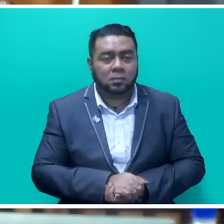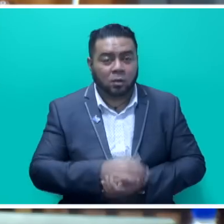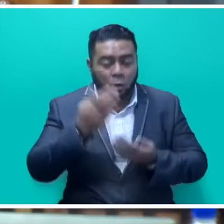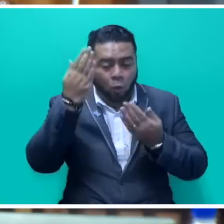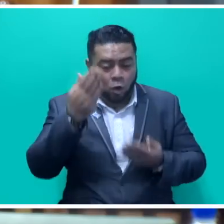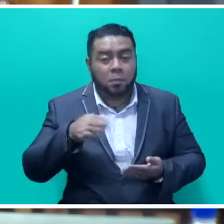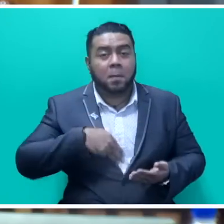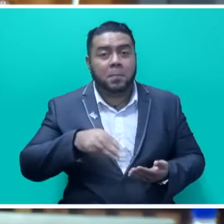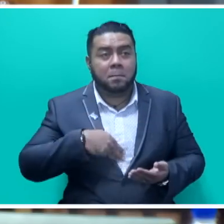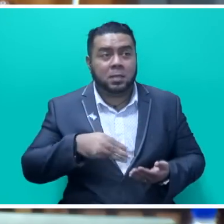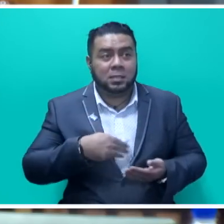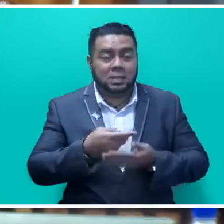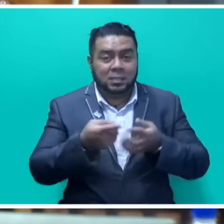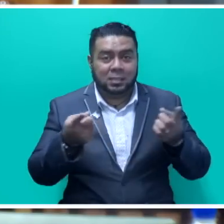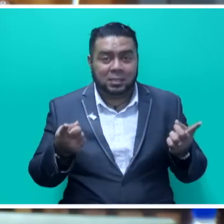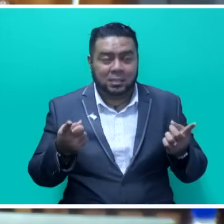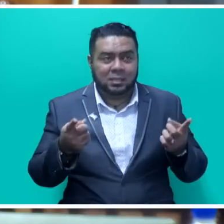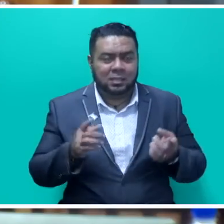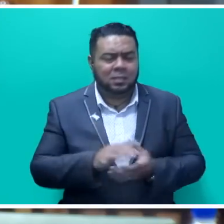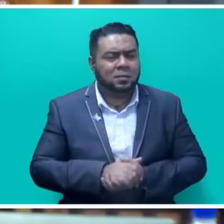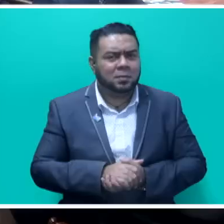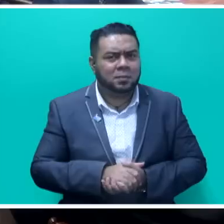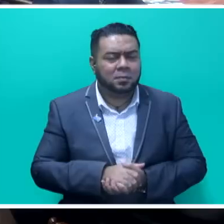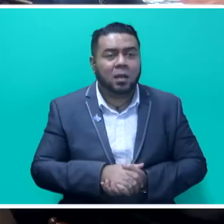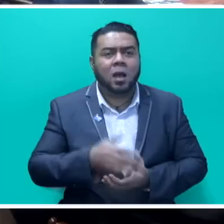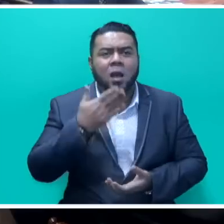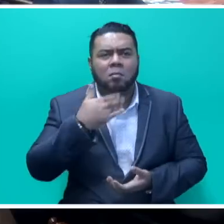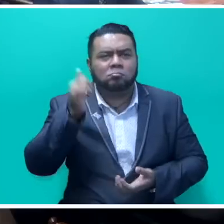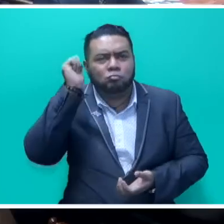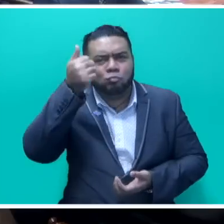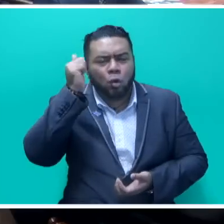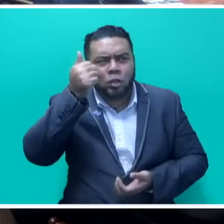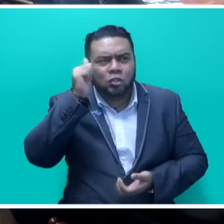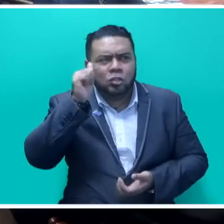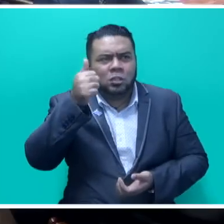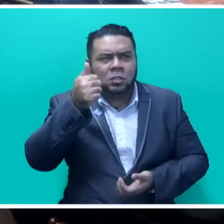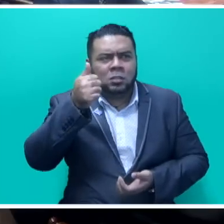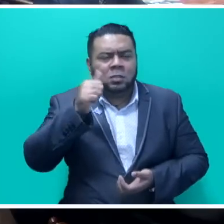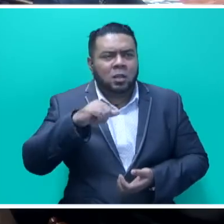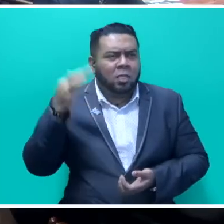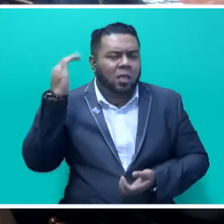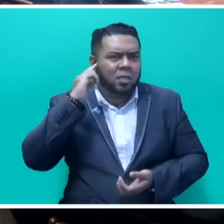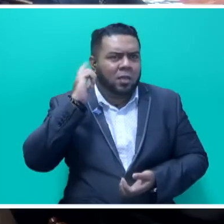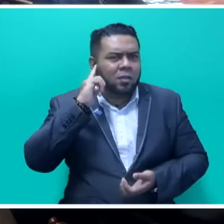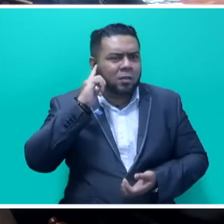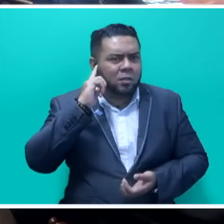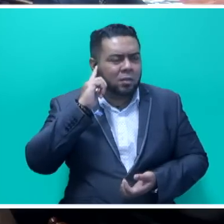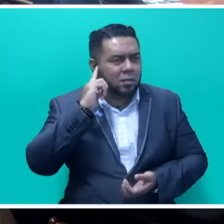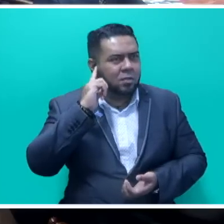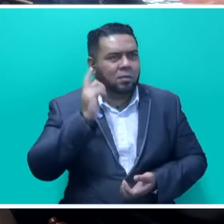Honourable members, I beg your indulgence here. All I ask is